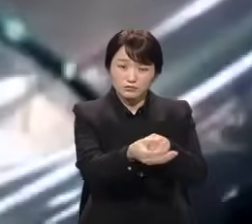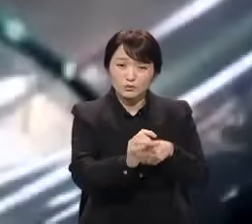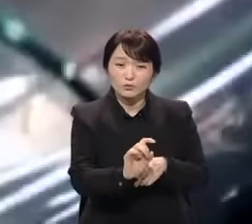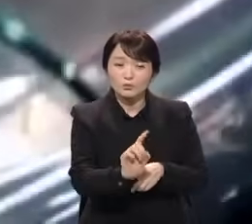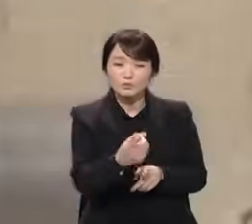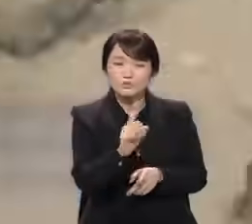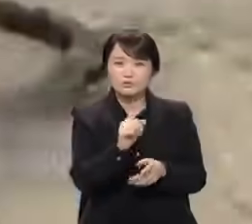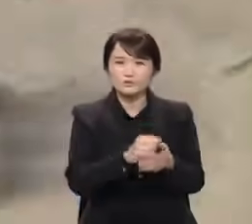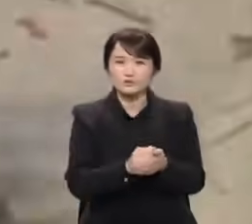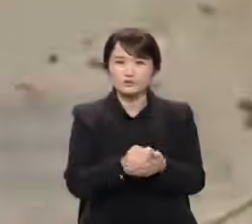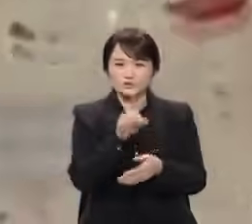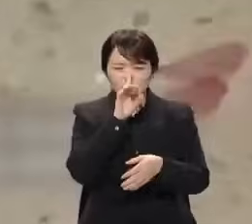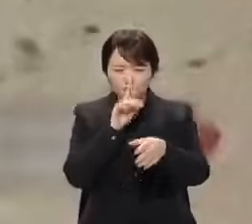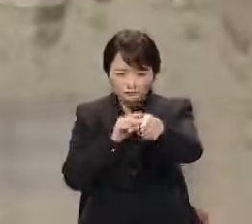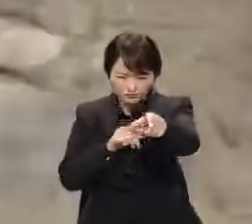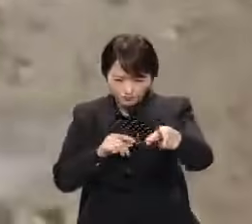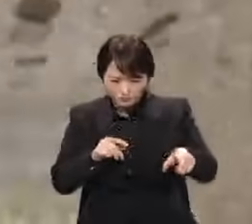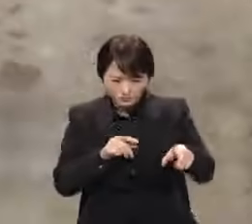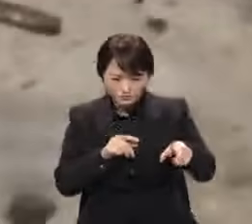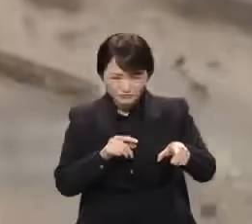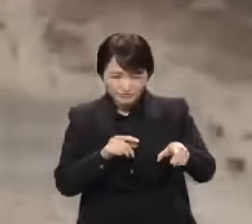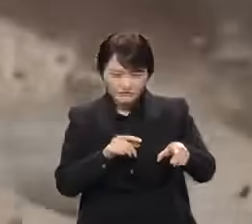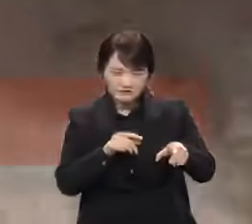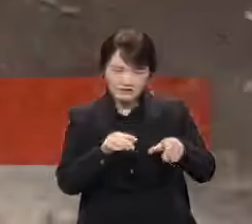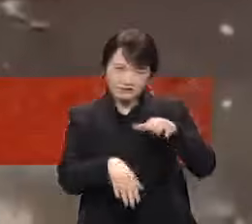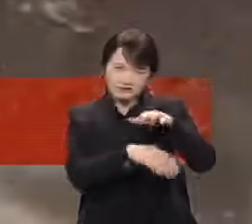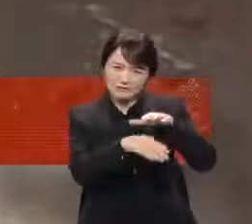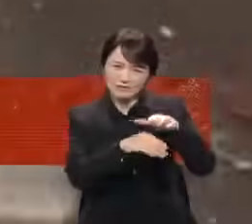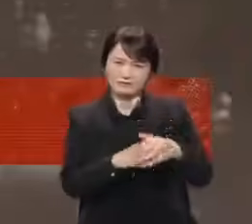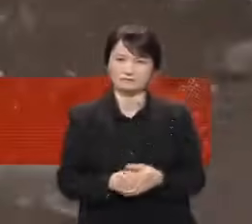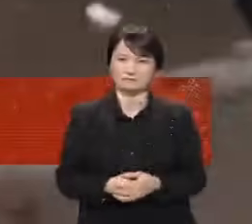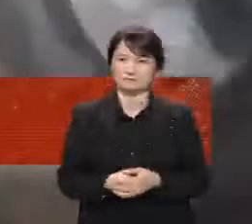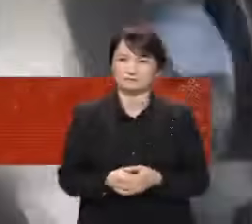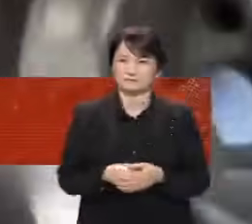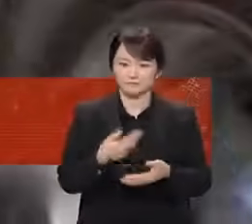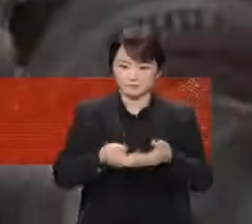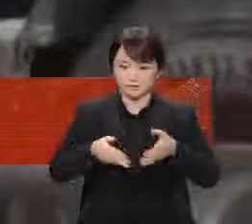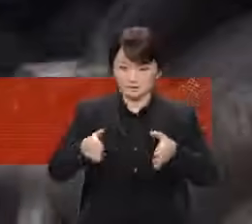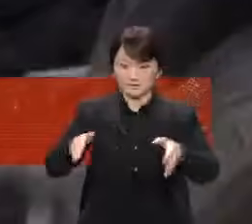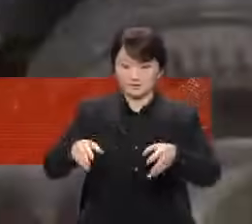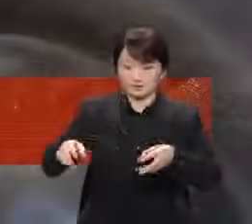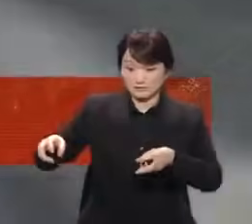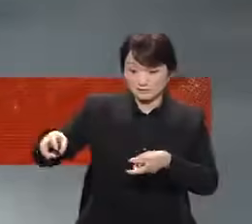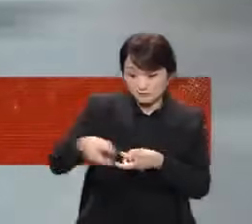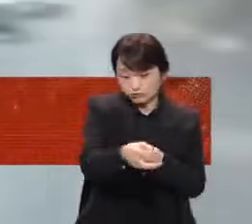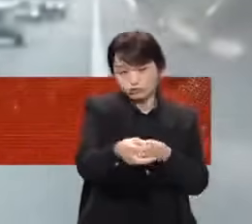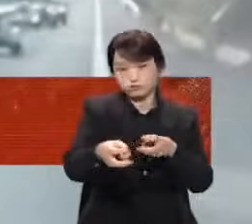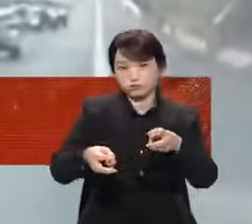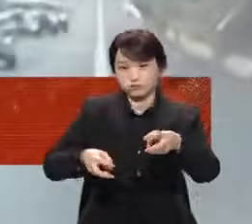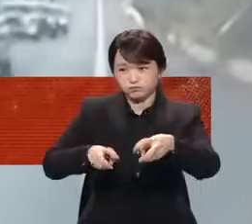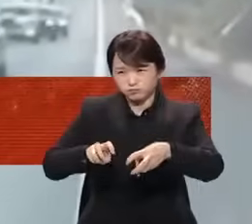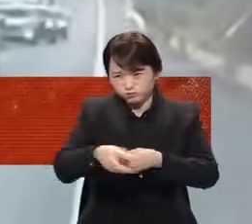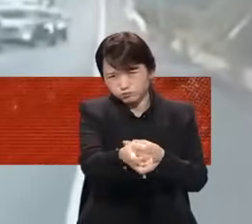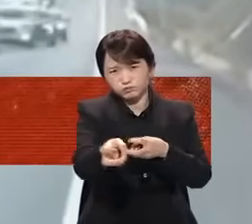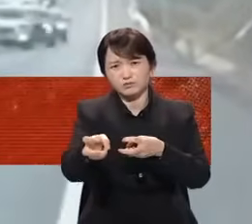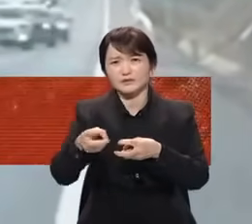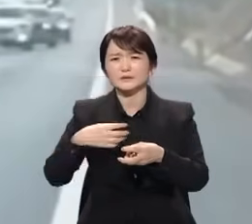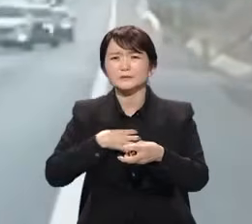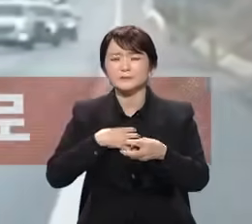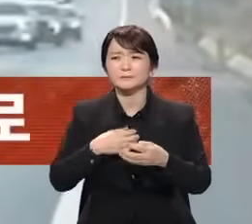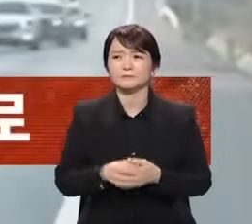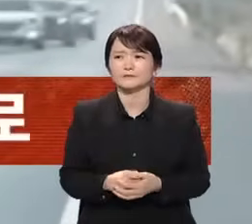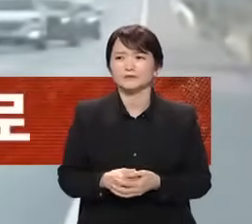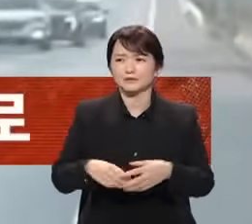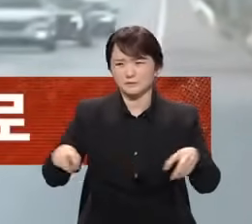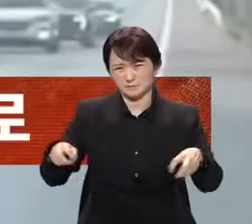했습니다. 이 고속도로가요, 원래 무법천지로 유명했다고 합니다. 차선은 있으나 마나 할 정도로 무리한 추월에 역주행까지 이 사고가